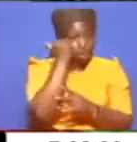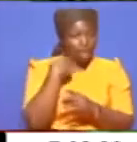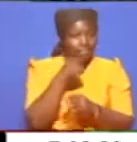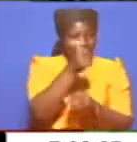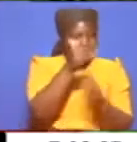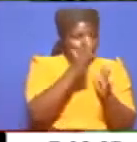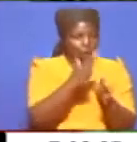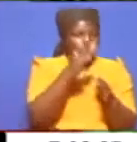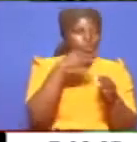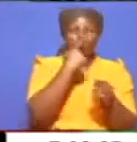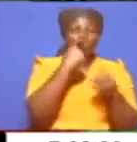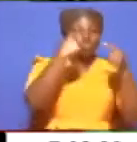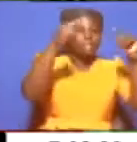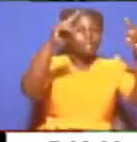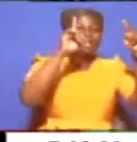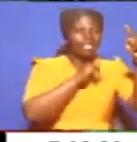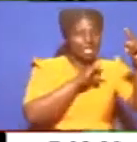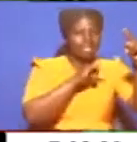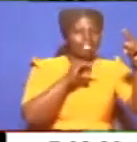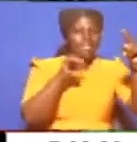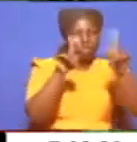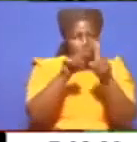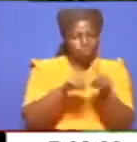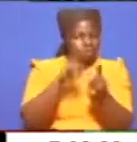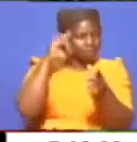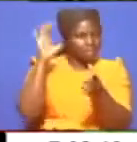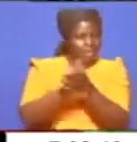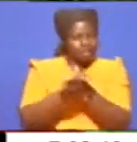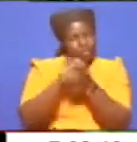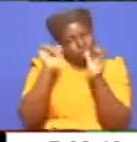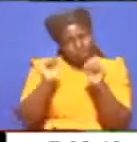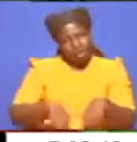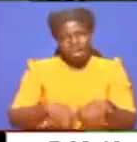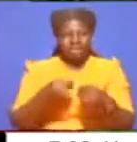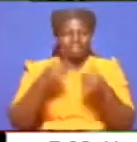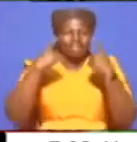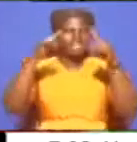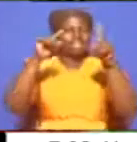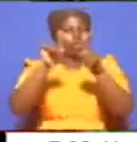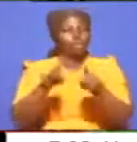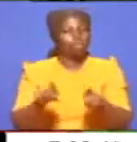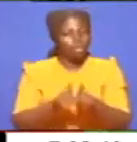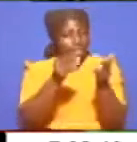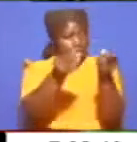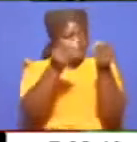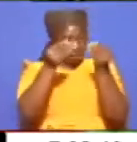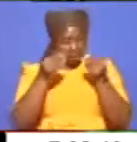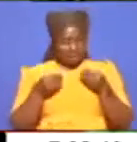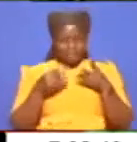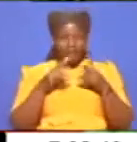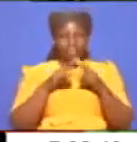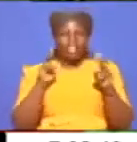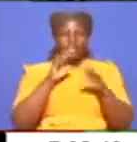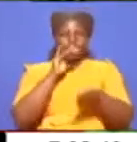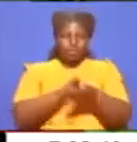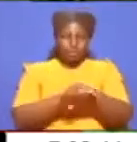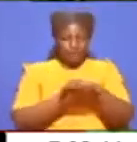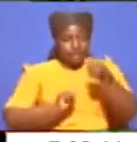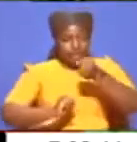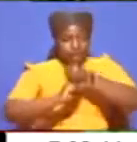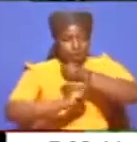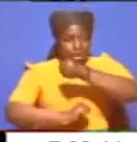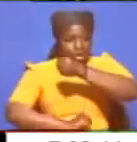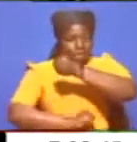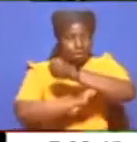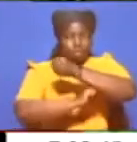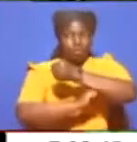and so you then believe that you also can make it. And they provided a very good foundational